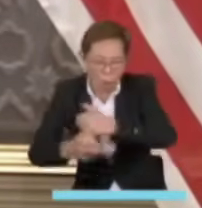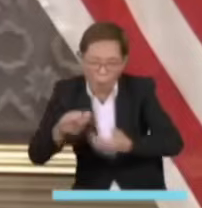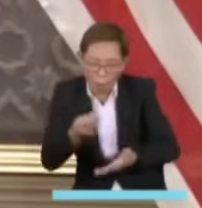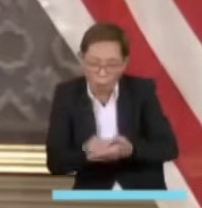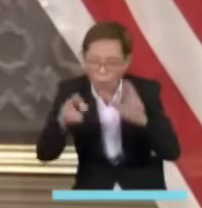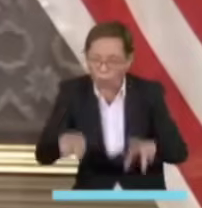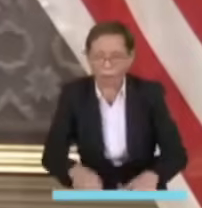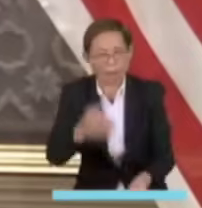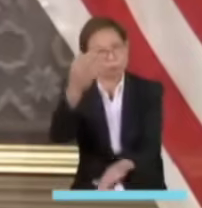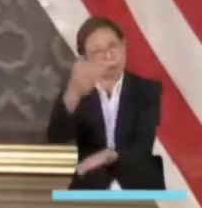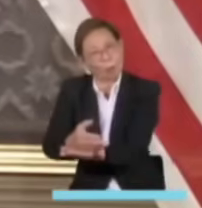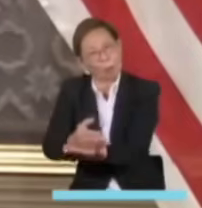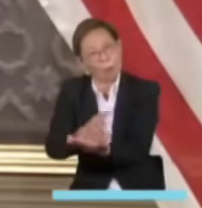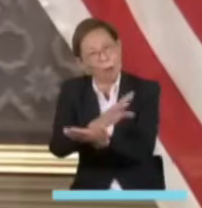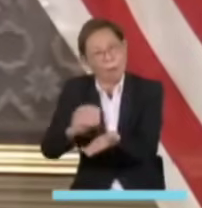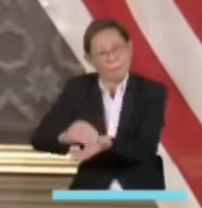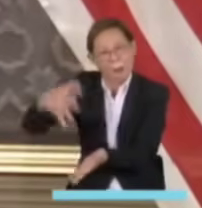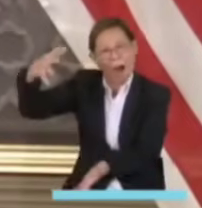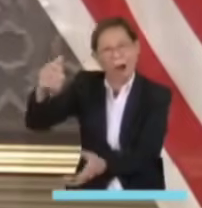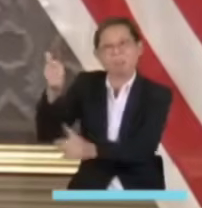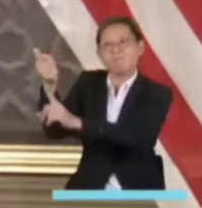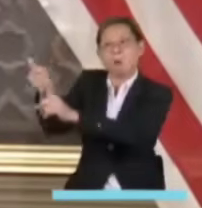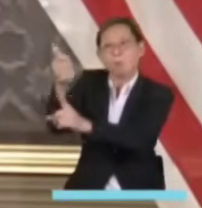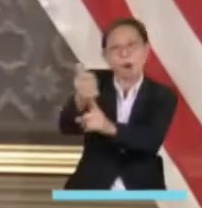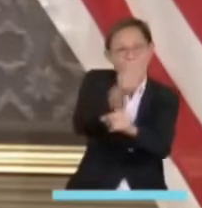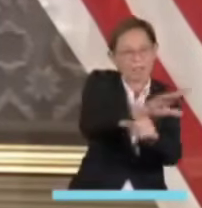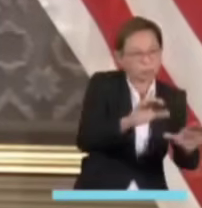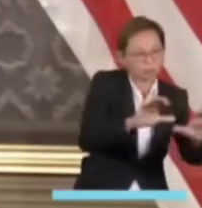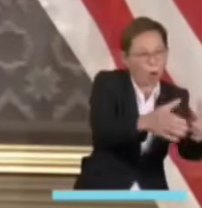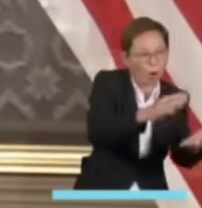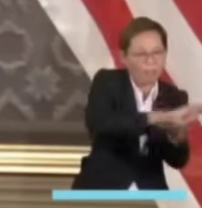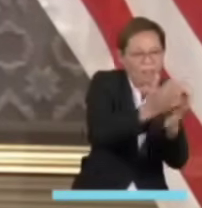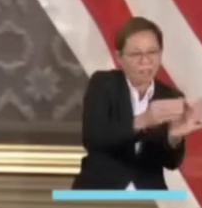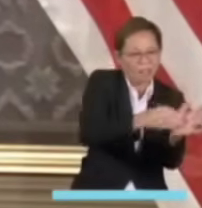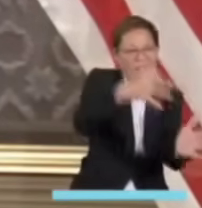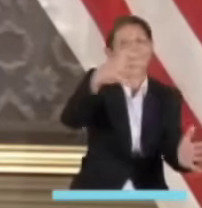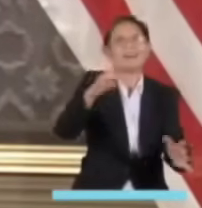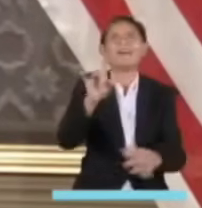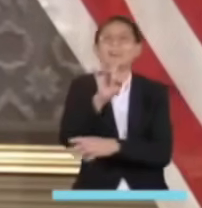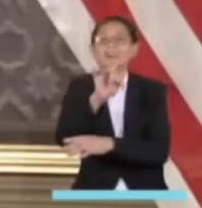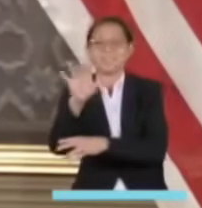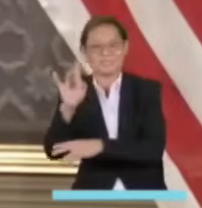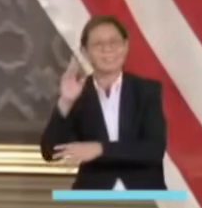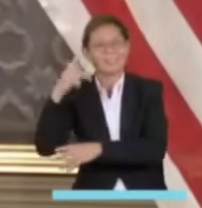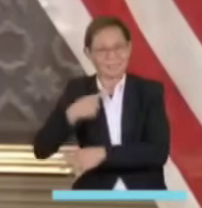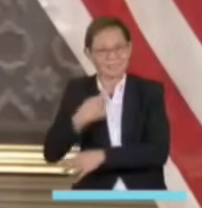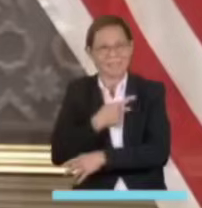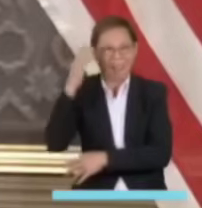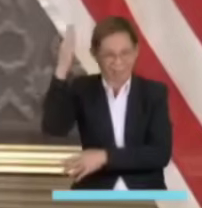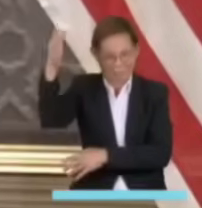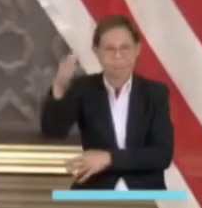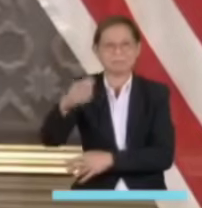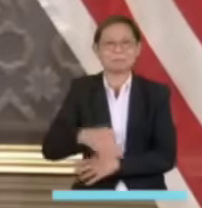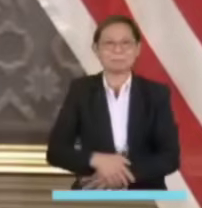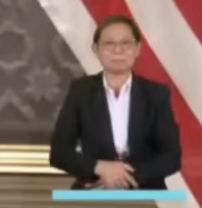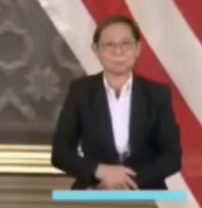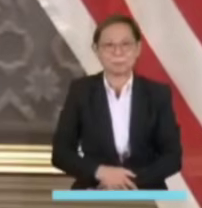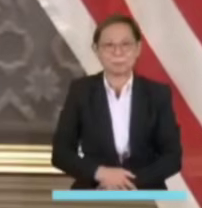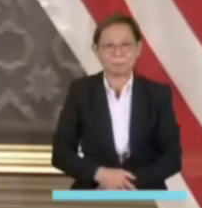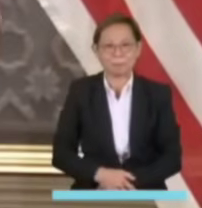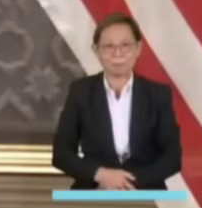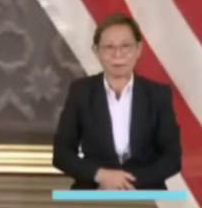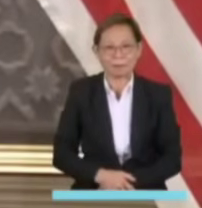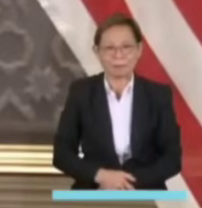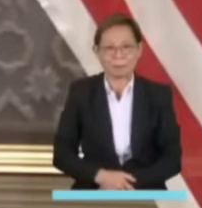rakyat dan memperkayakan diri dan kelompok, insya-Allah kita akan mendapat keberkatan.